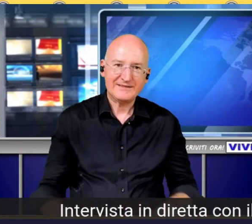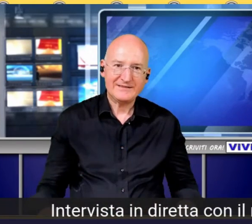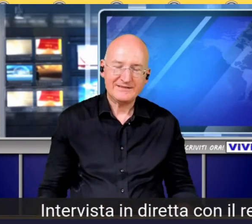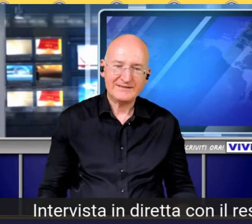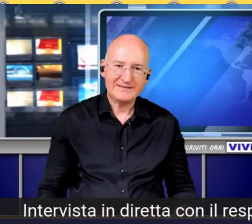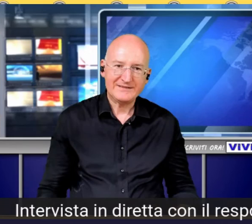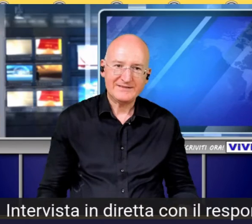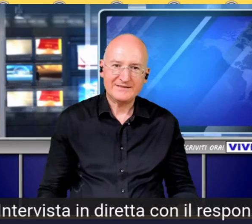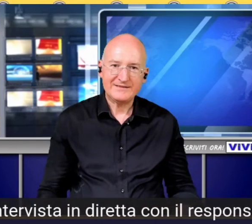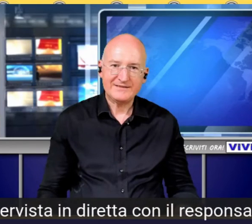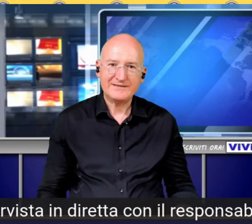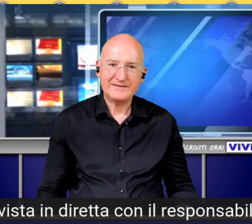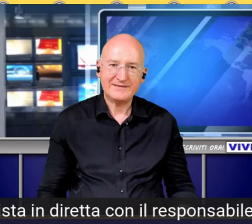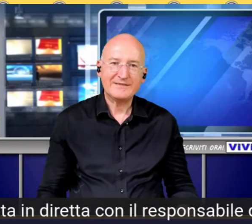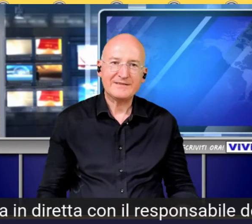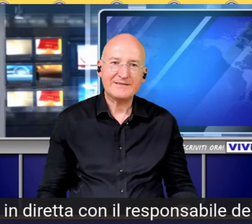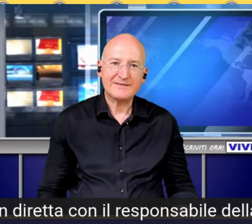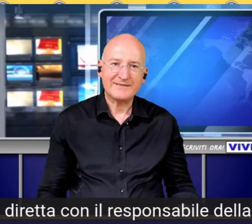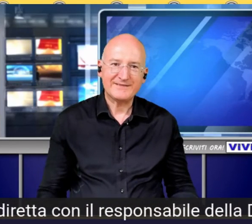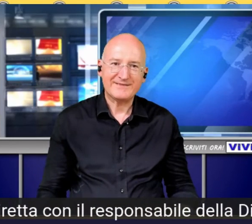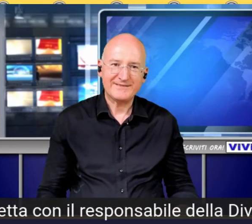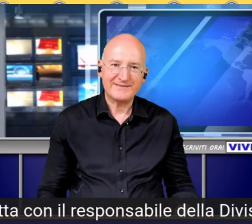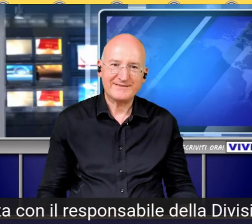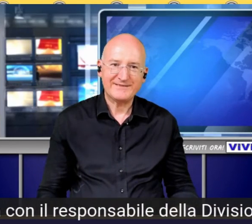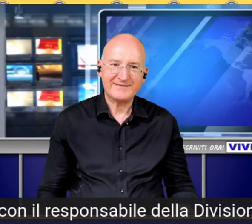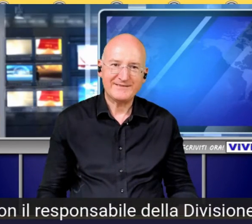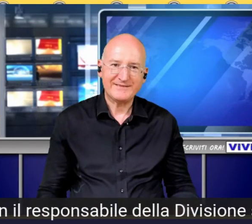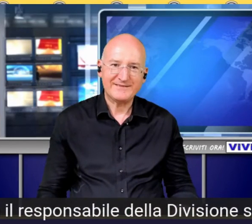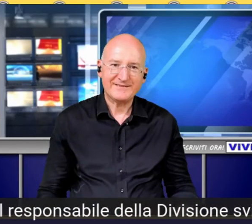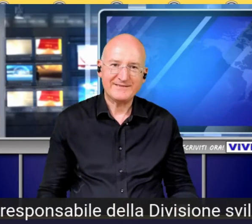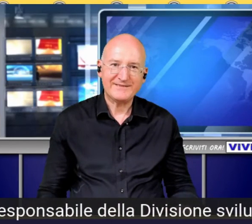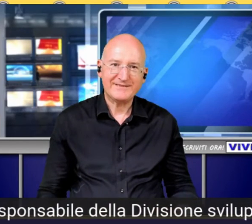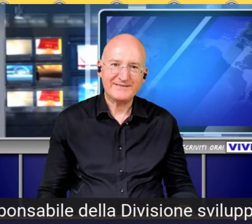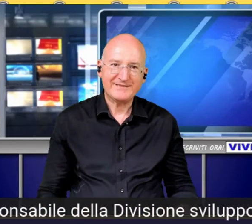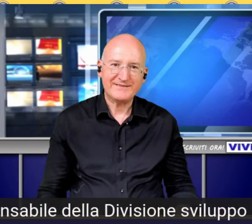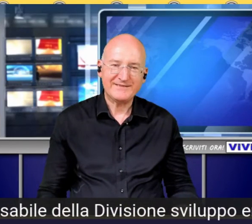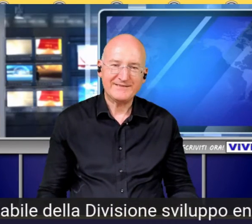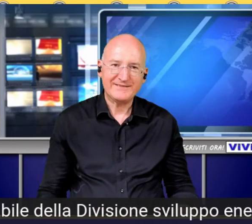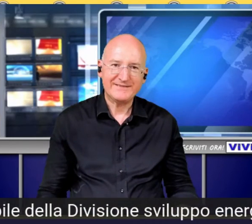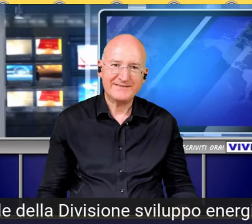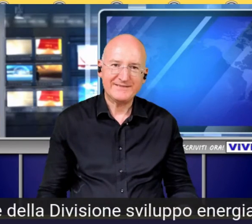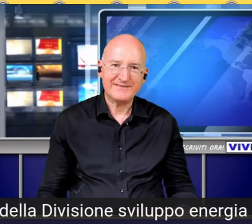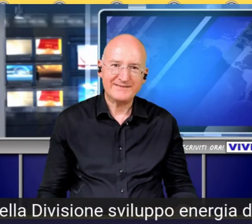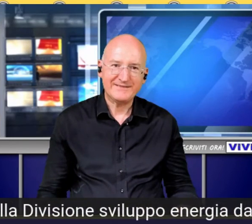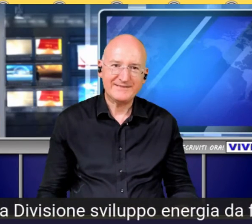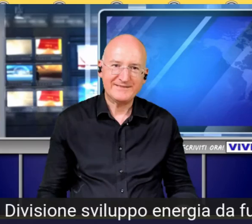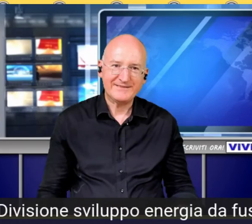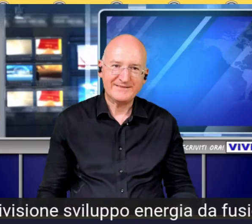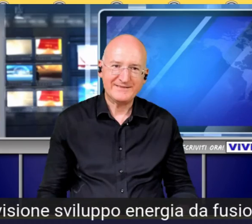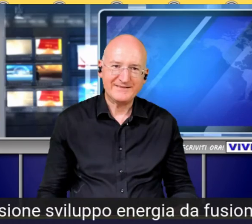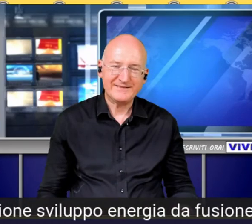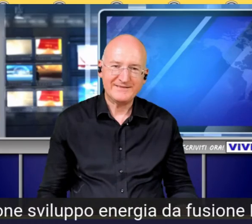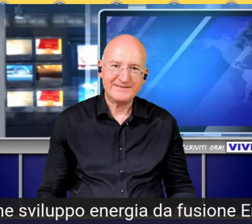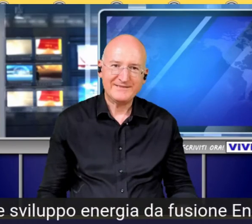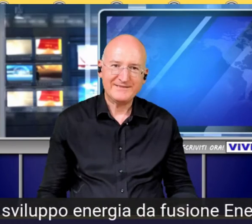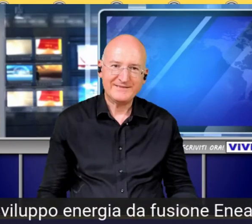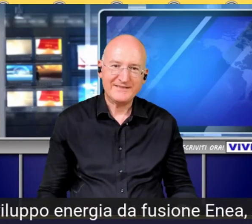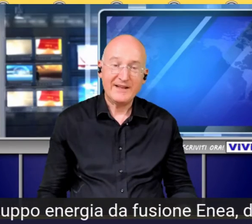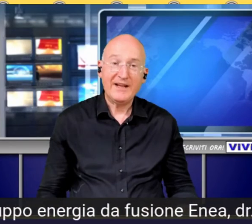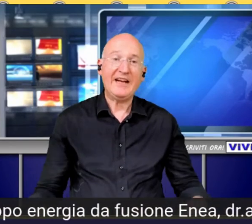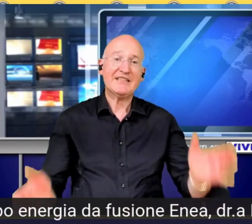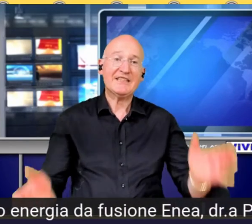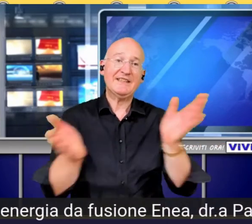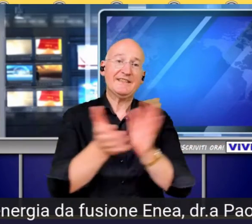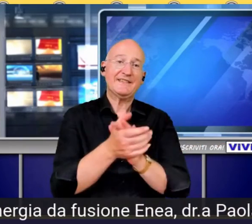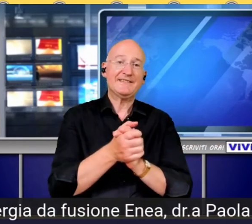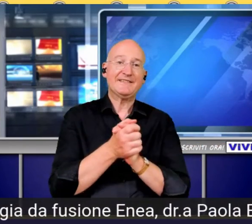piccola appunto che faccio al direttore, che lei ha detto che ci rubano tutti quanti i migliori cervelli, però non ci rubano i politici. Vorrei